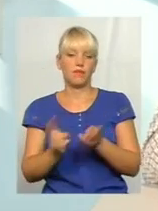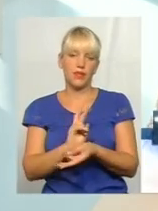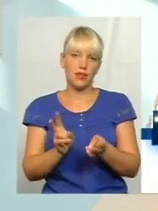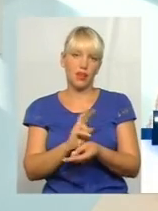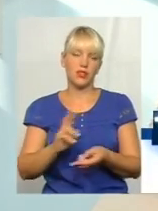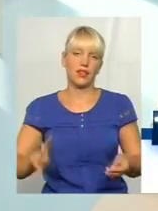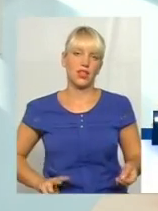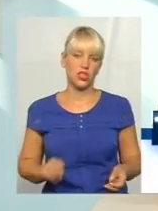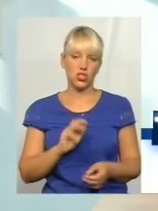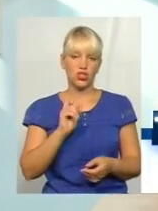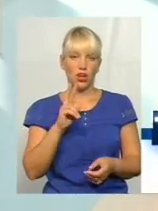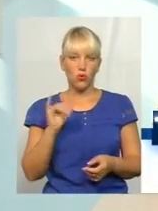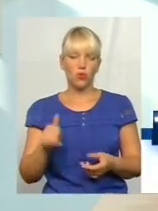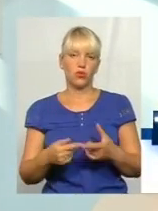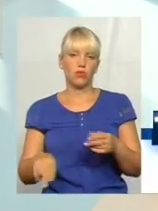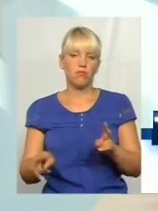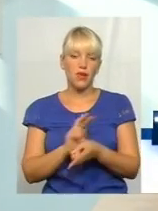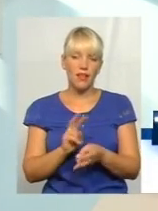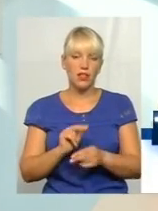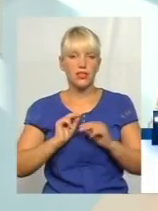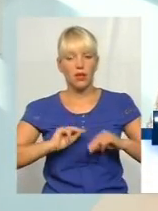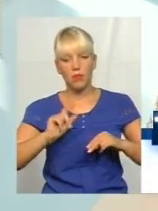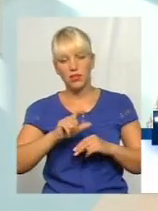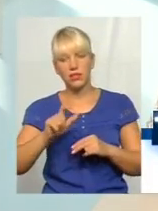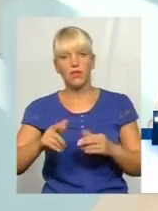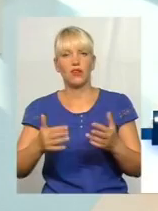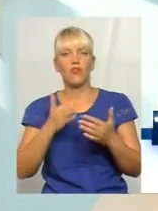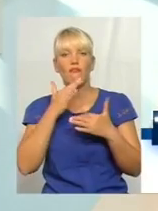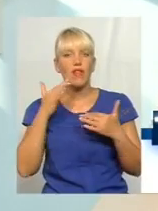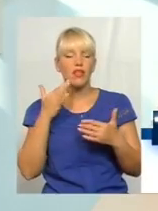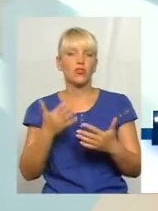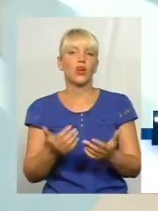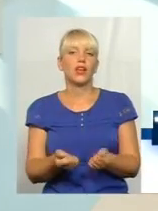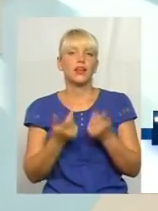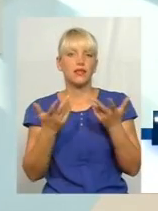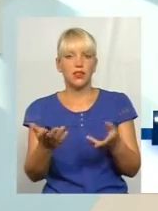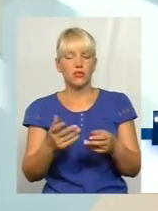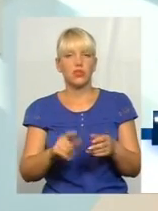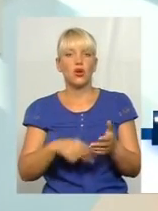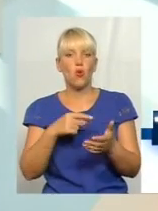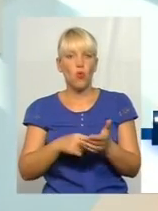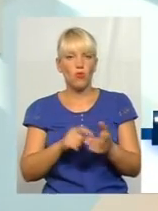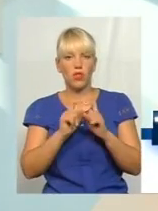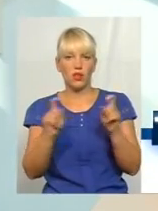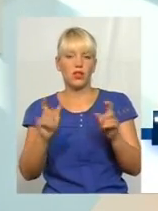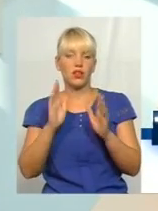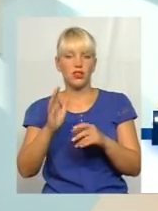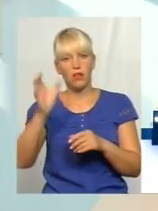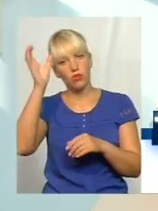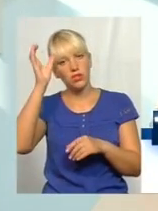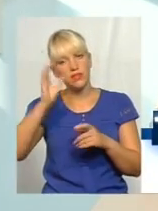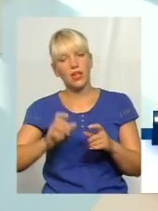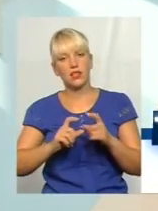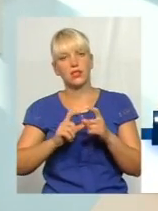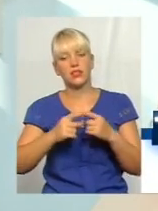міняються працівники ну великої кількості комунальних установ І лише от в освітянській сфері ми от бачимо такий